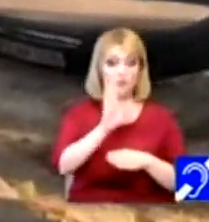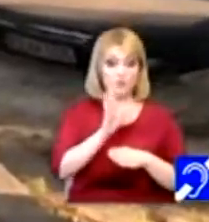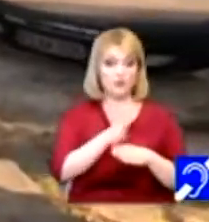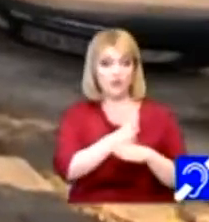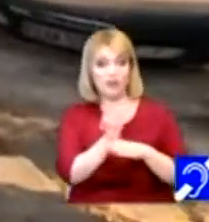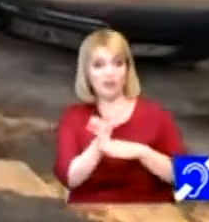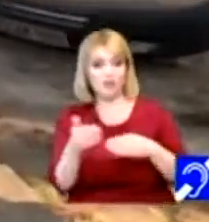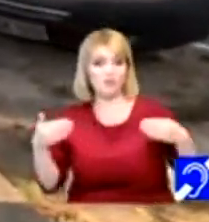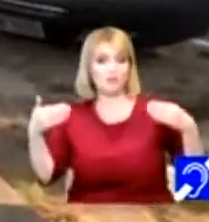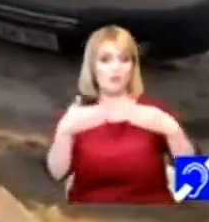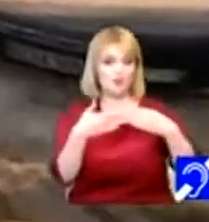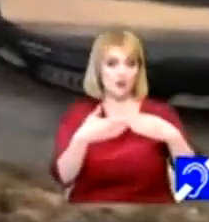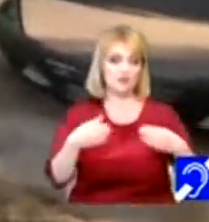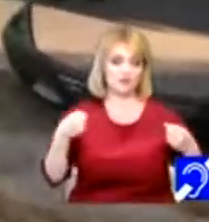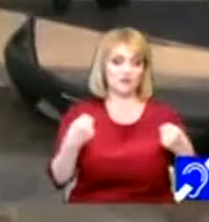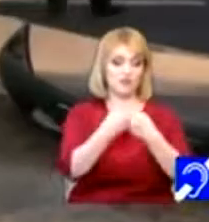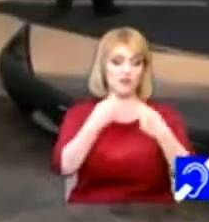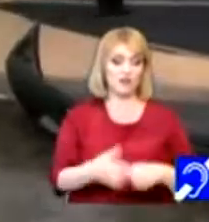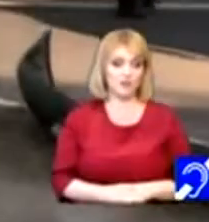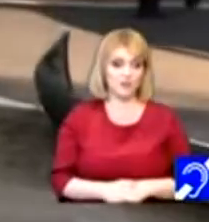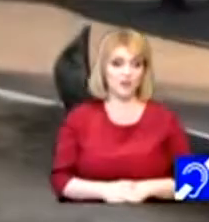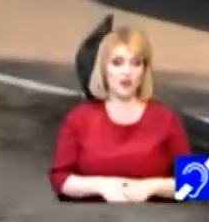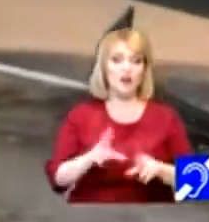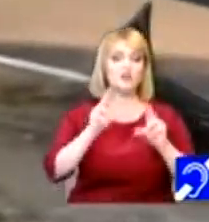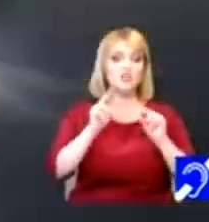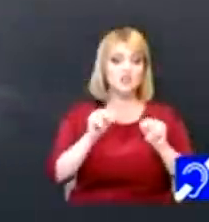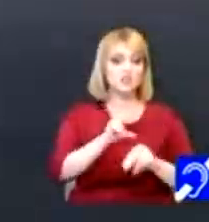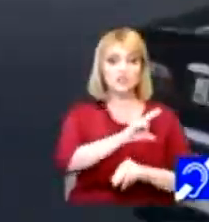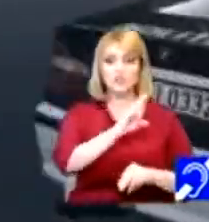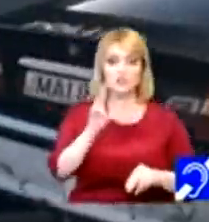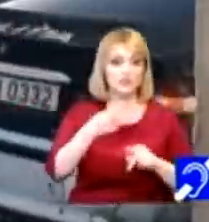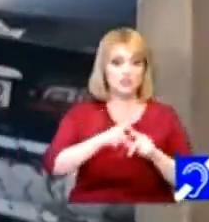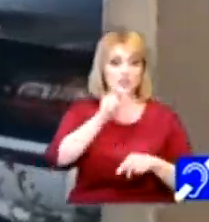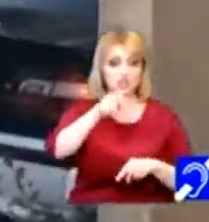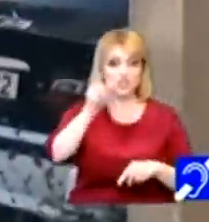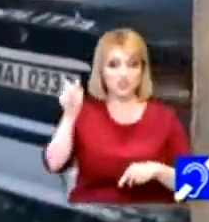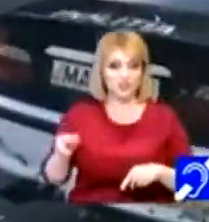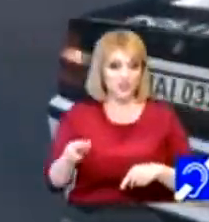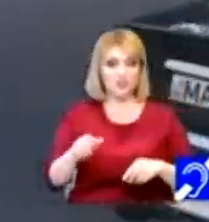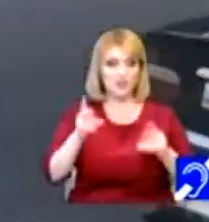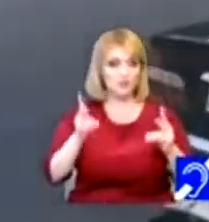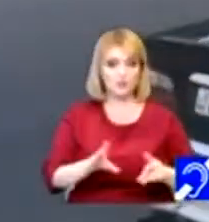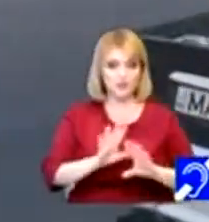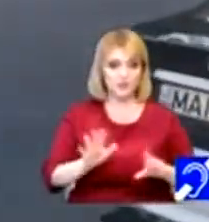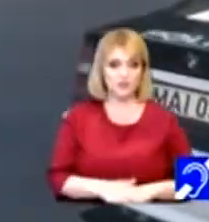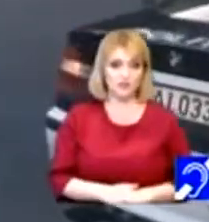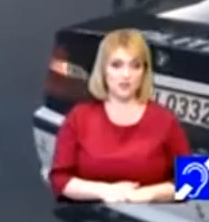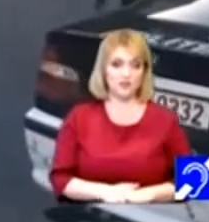Din fericire, nimeni nu a fost rănit. În microbuz erau angajați ai fabricii de ciment din Rezina. Poliția a deschis o anchetă.